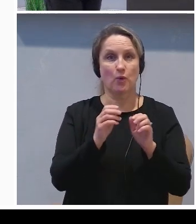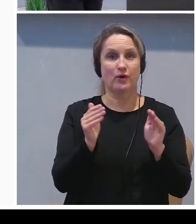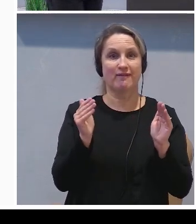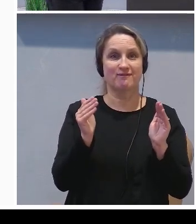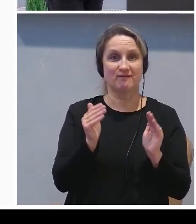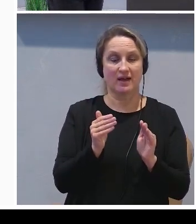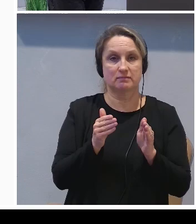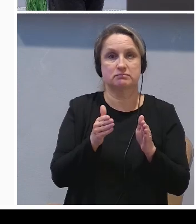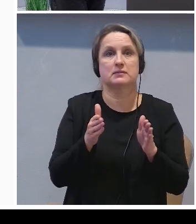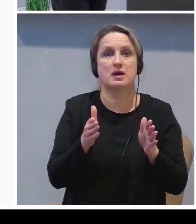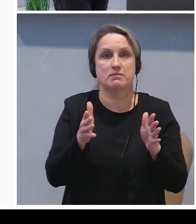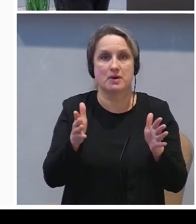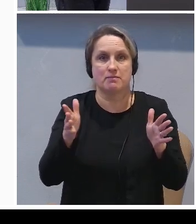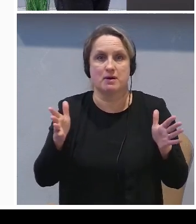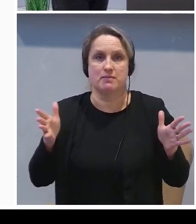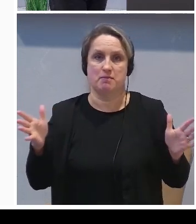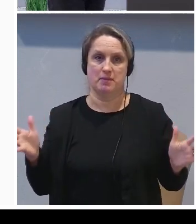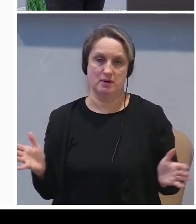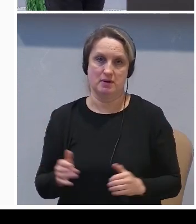ja suuremaid.